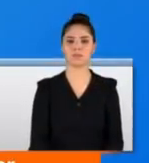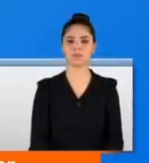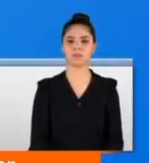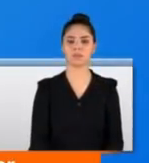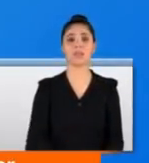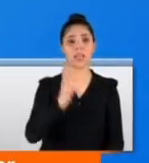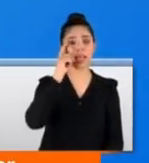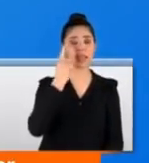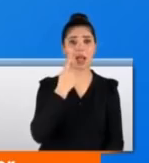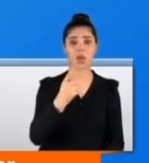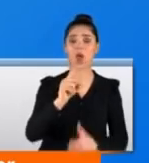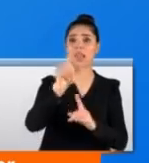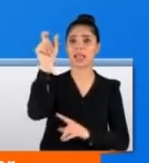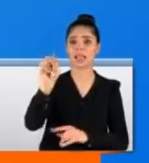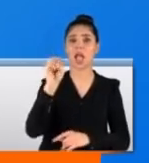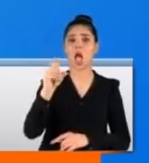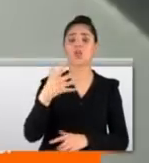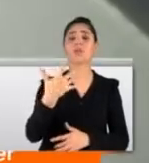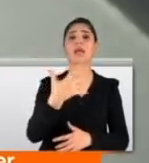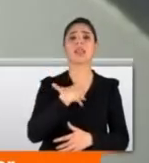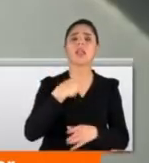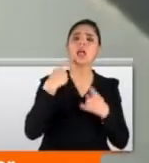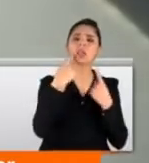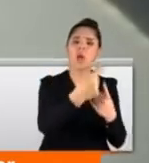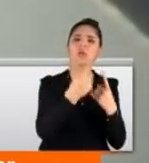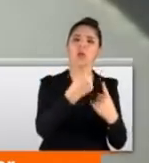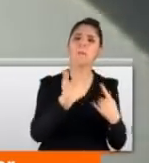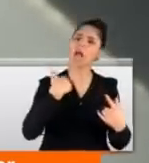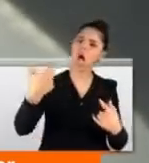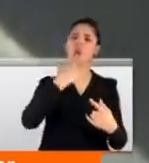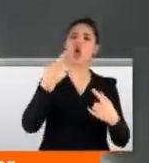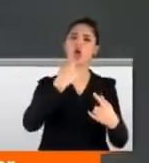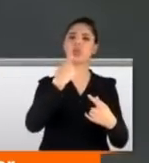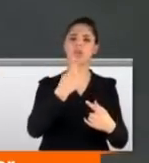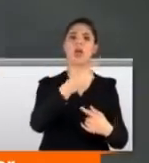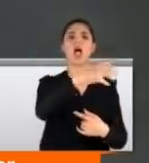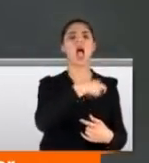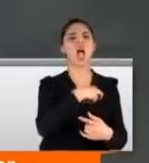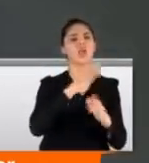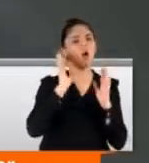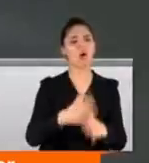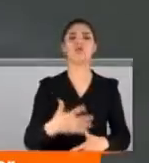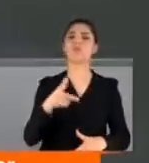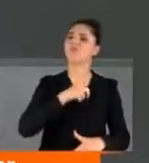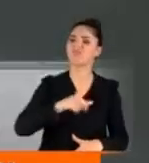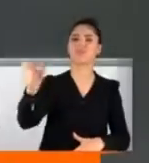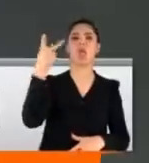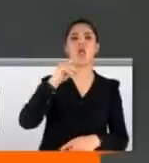Ancak iddiaya göre İlkay öğretmen tetiği çekmesi için ısrarcı oldu. Doğan da aşkına rağmen tetiğe bastı.